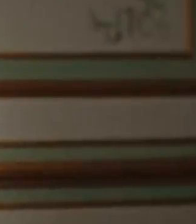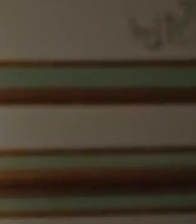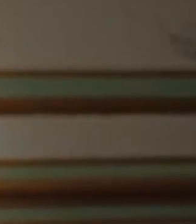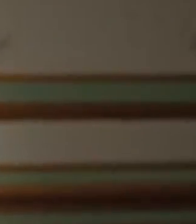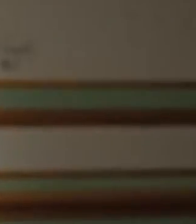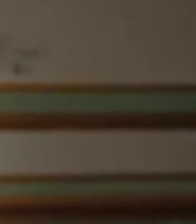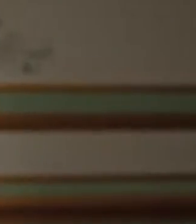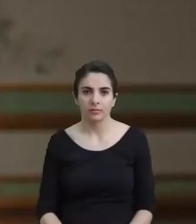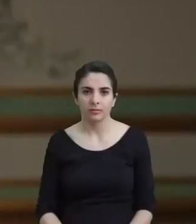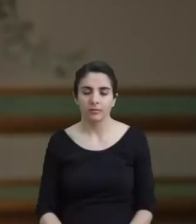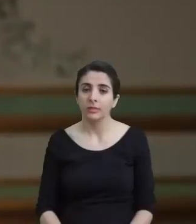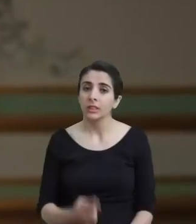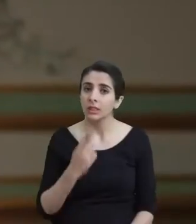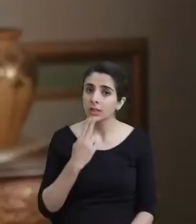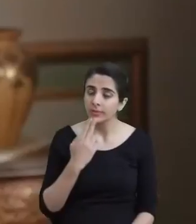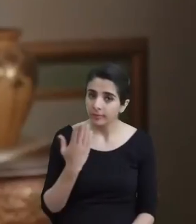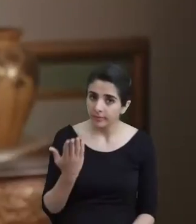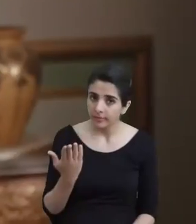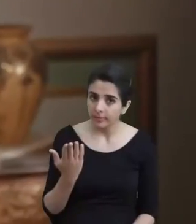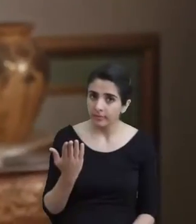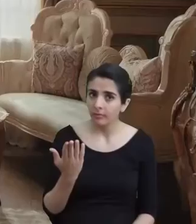beyaz örtüsünü kulaklarının arkasına atmış. Kızım,